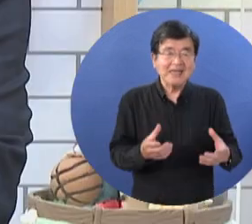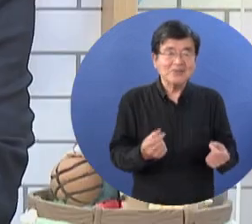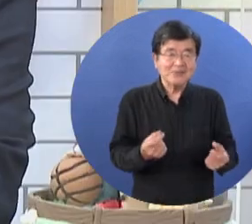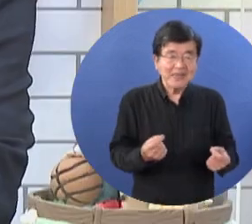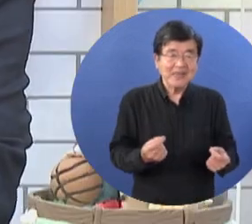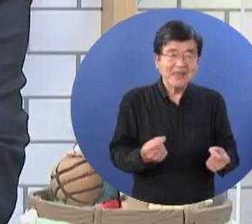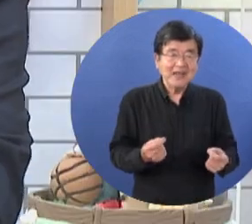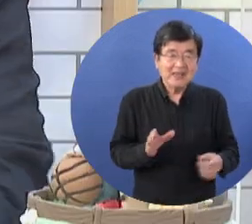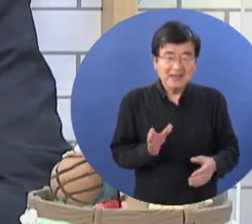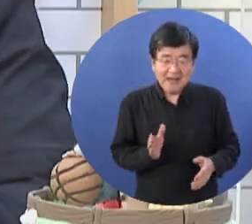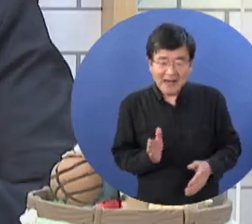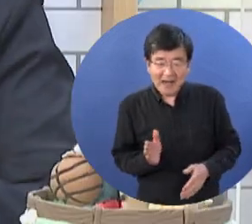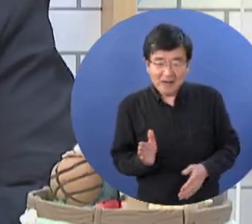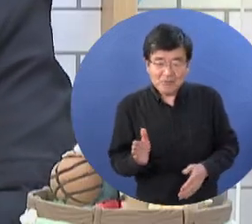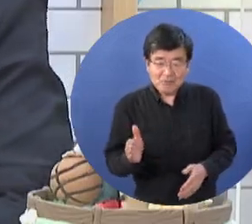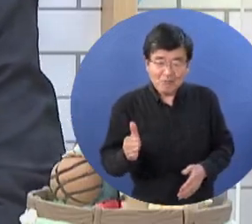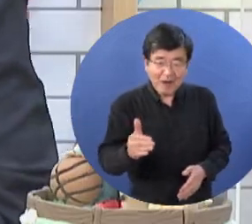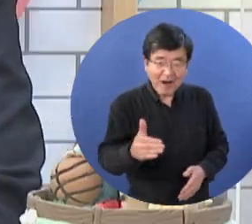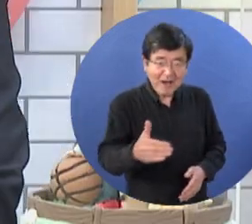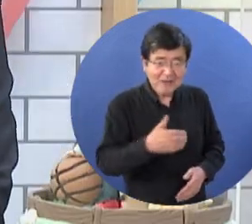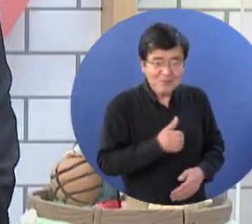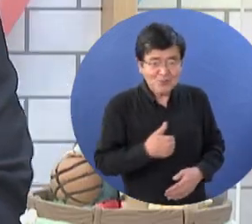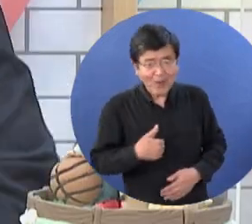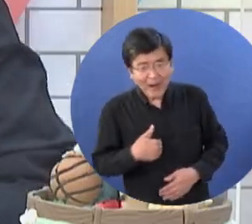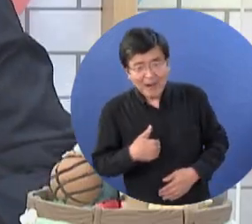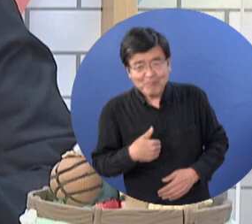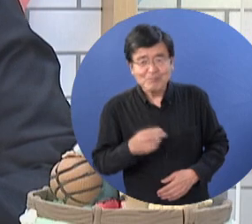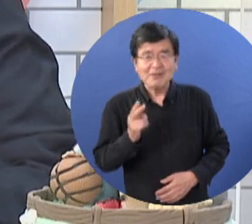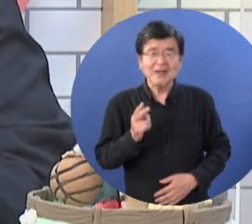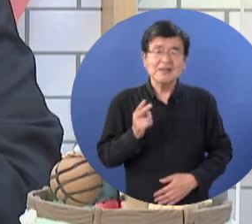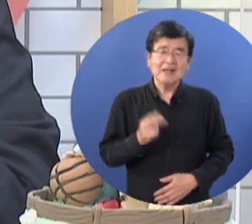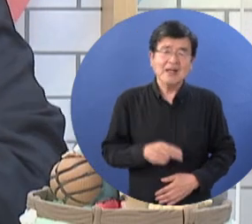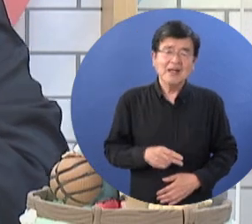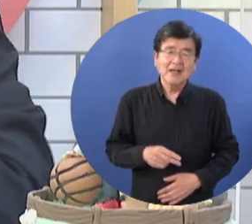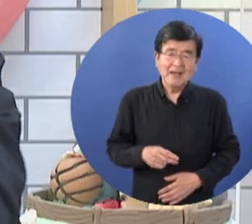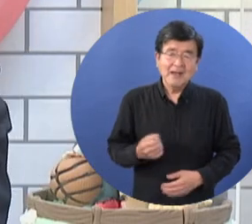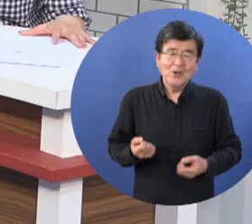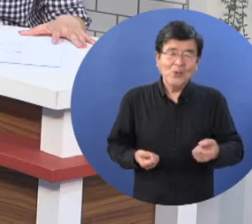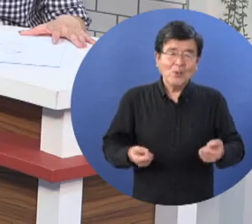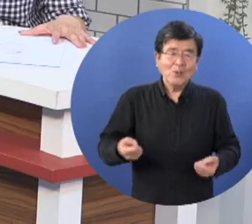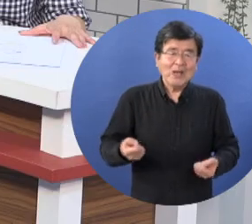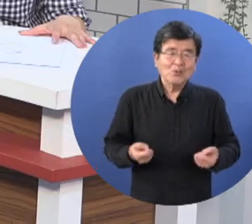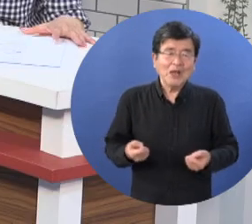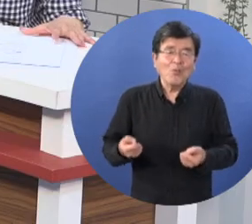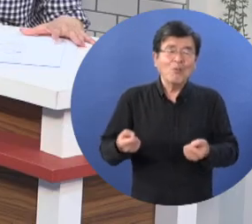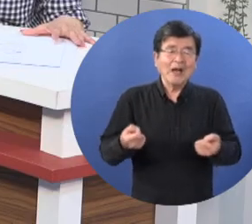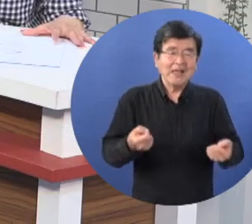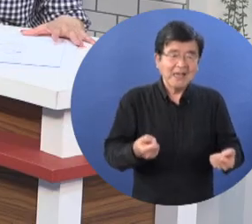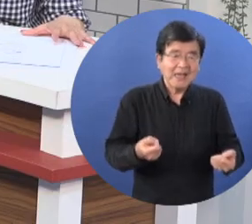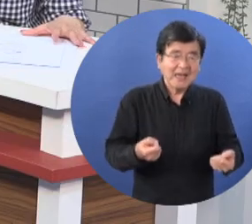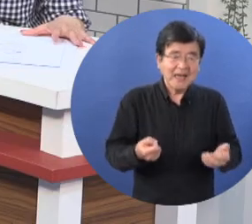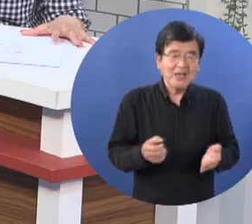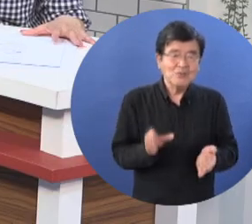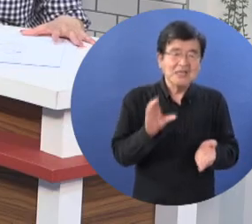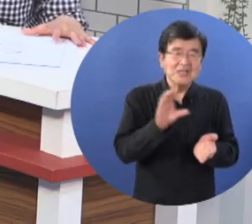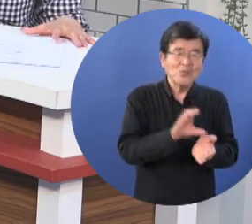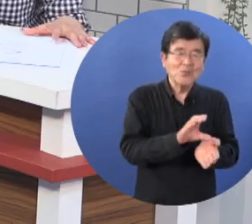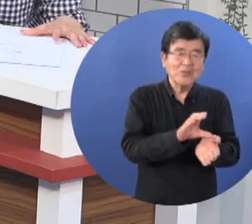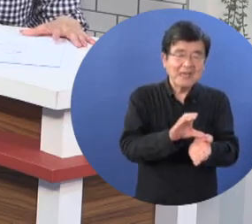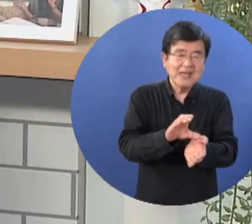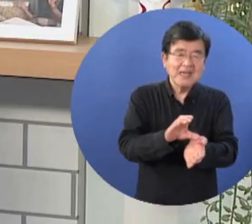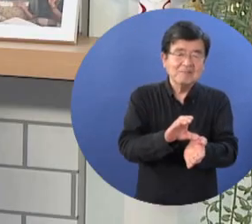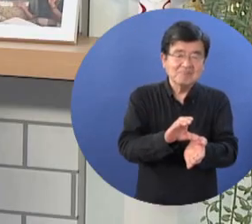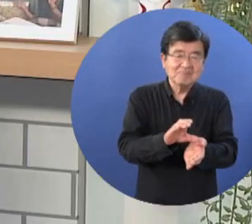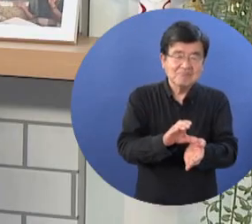なもうカーブ曲がれんのかみたいな、 ね、 トラックで運ばれて船に乗っ